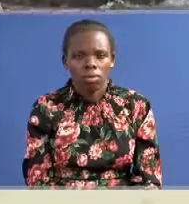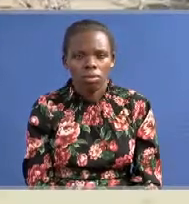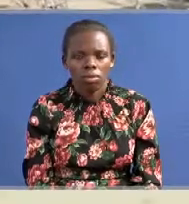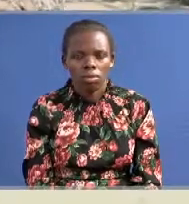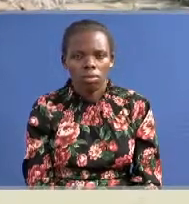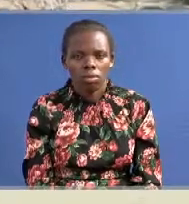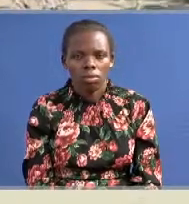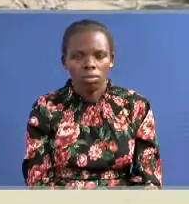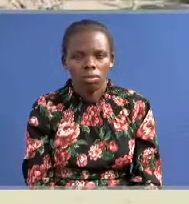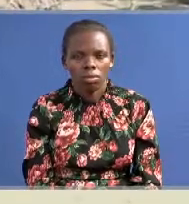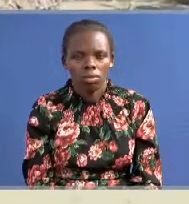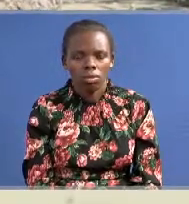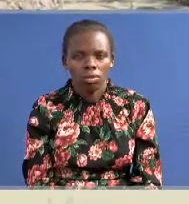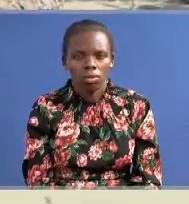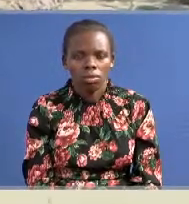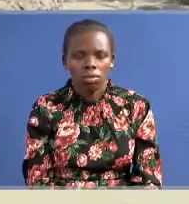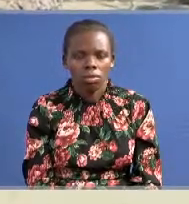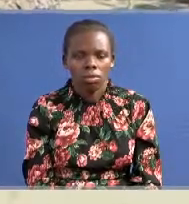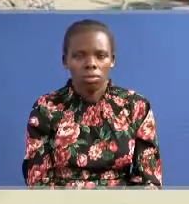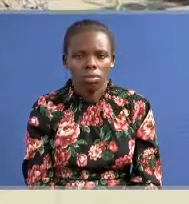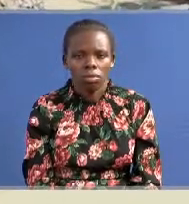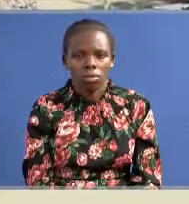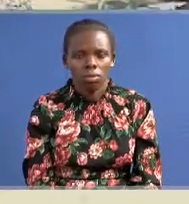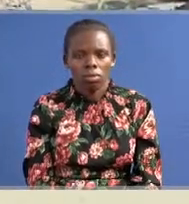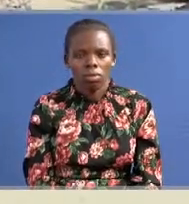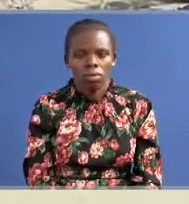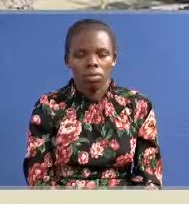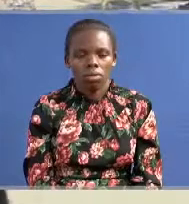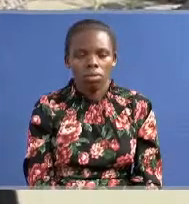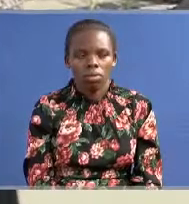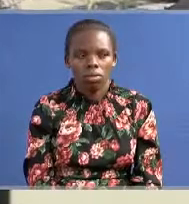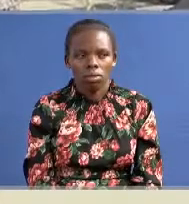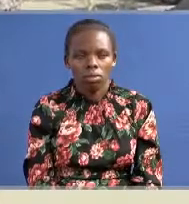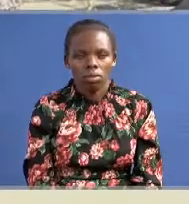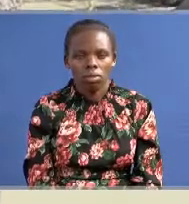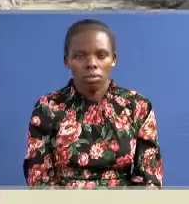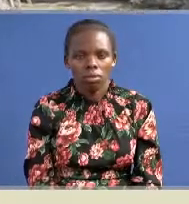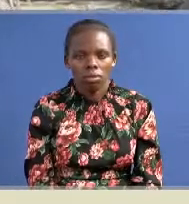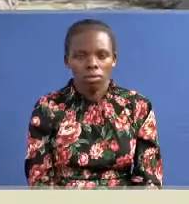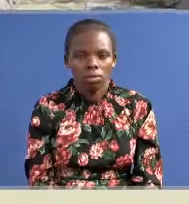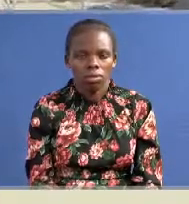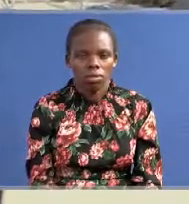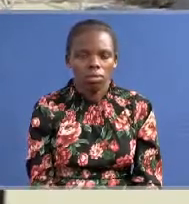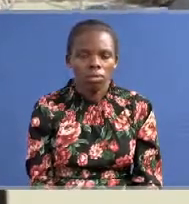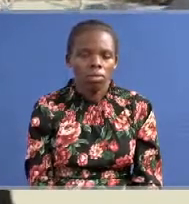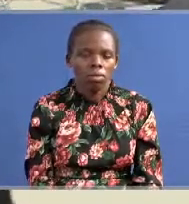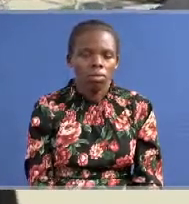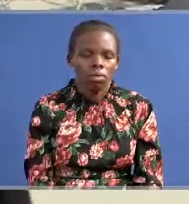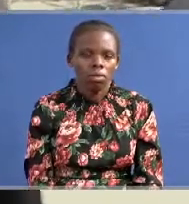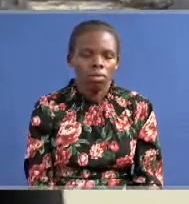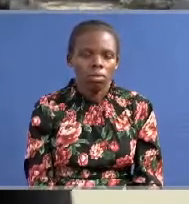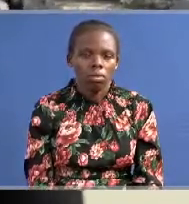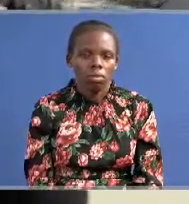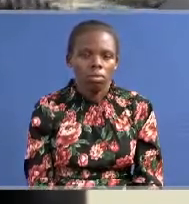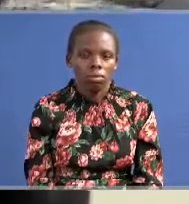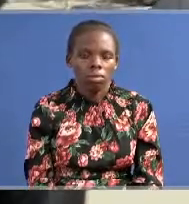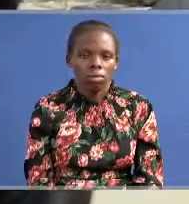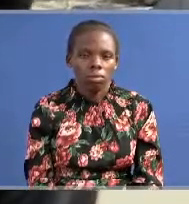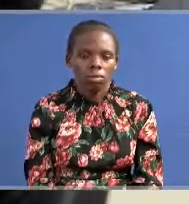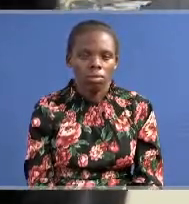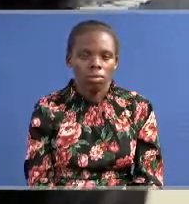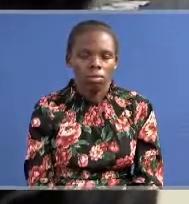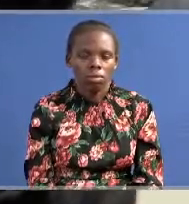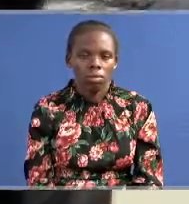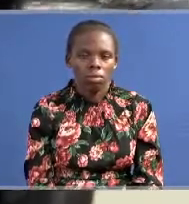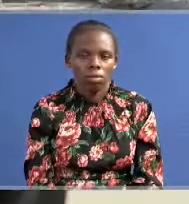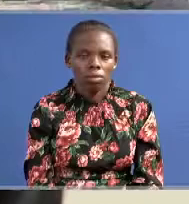tayari. So tunaomba tu serikali angalau itoke ndio ikuje iokoe huyu mtu. Jua kilala hapa, kesho